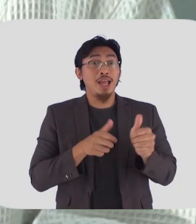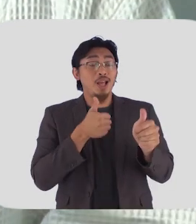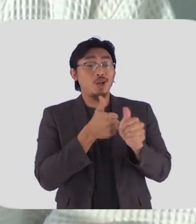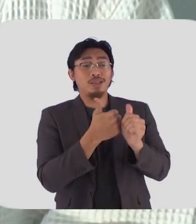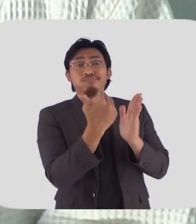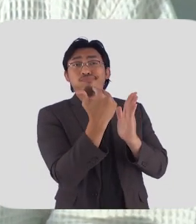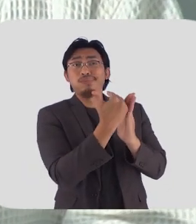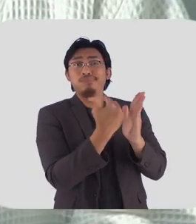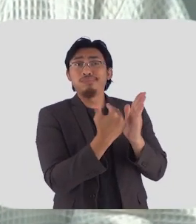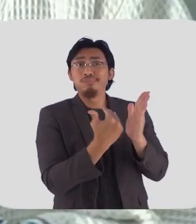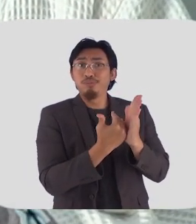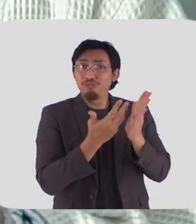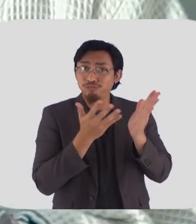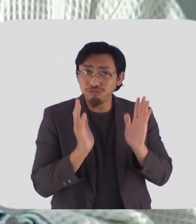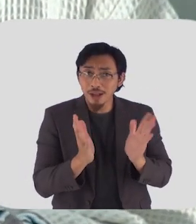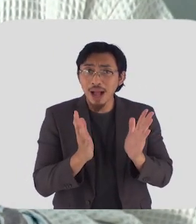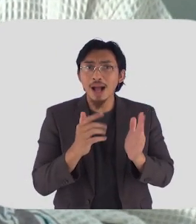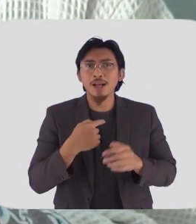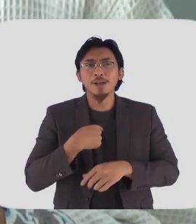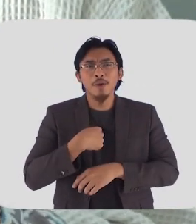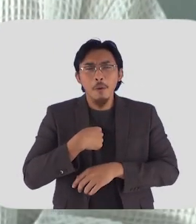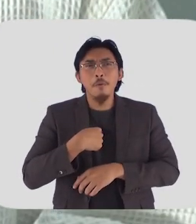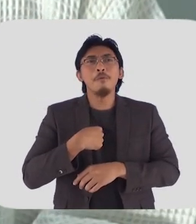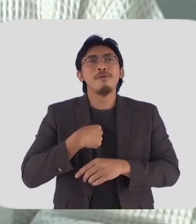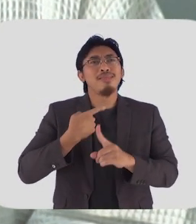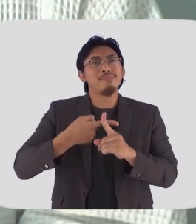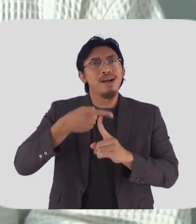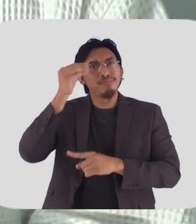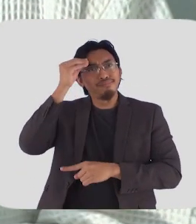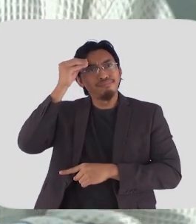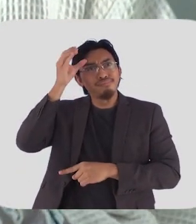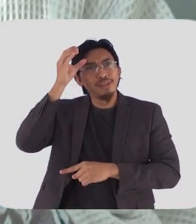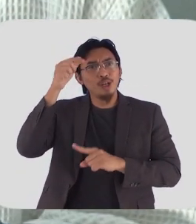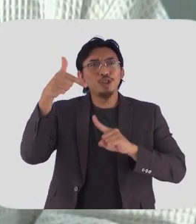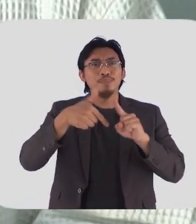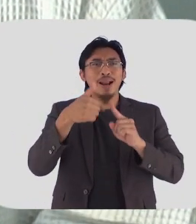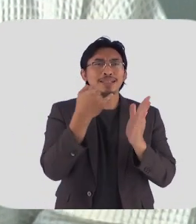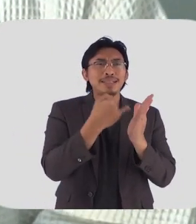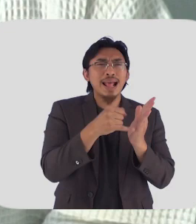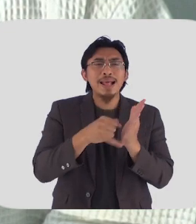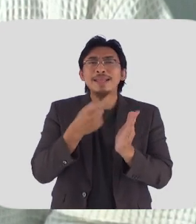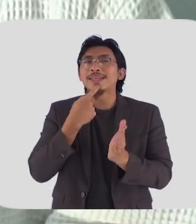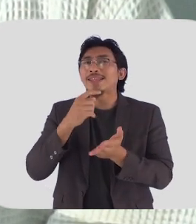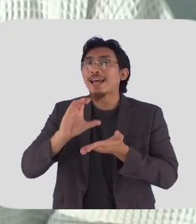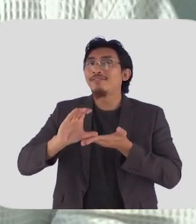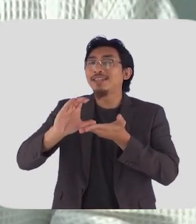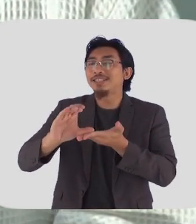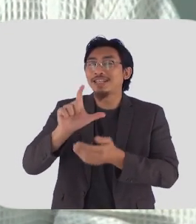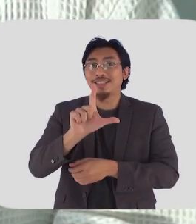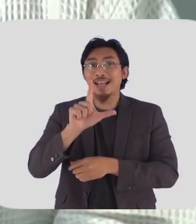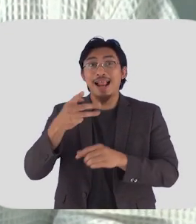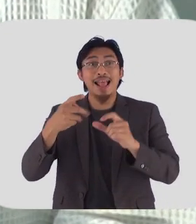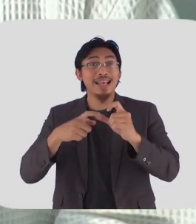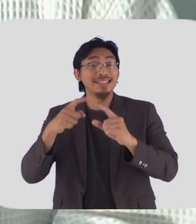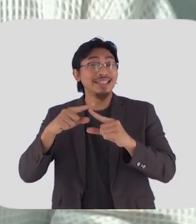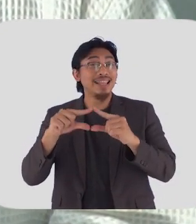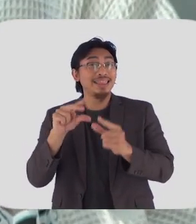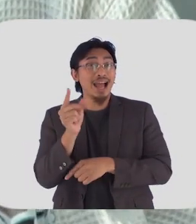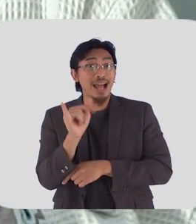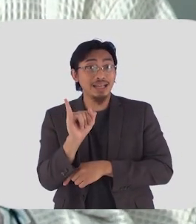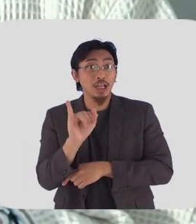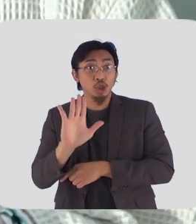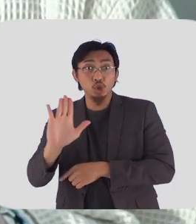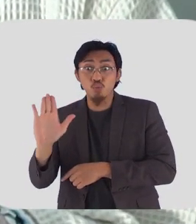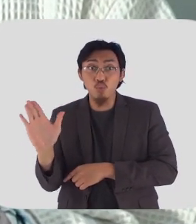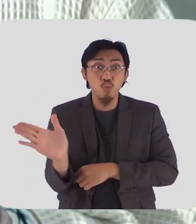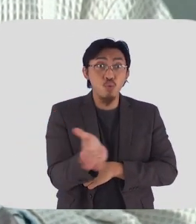Setelah mengikuti acara tersebut, itu lebih membuka wawasan saya terhadap 17 nilai mengenai investasi lestari.